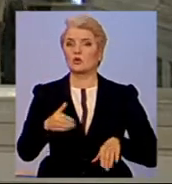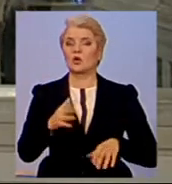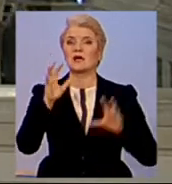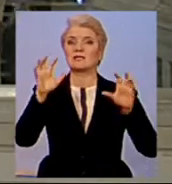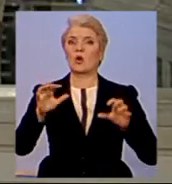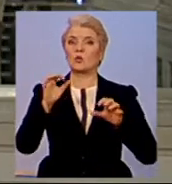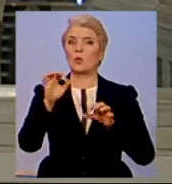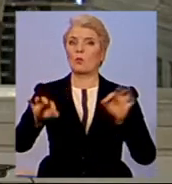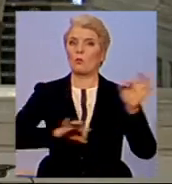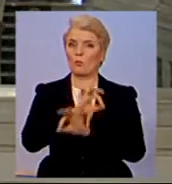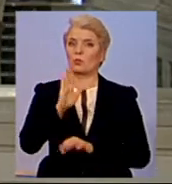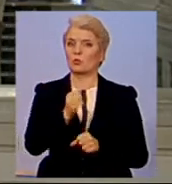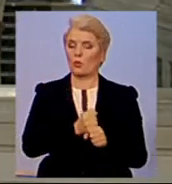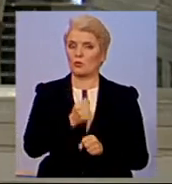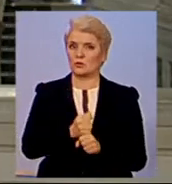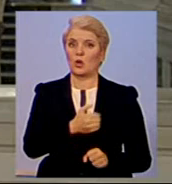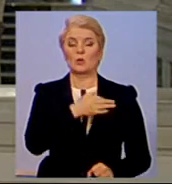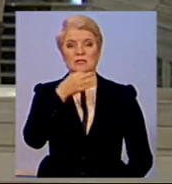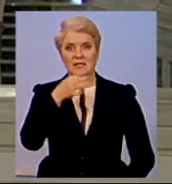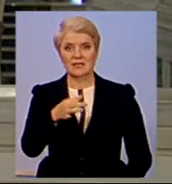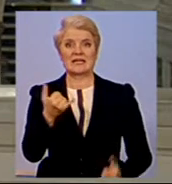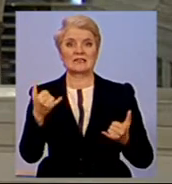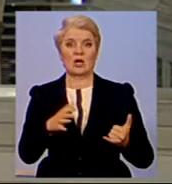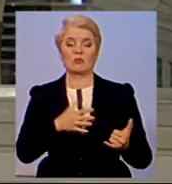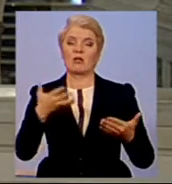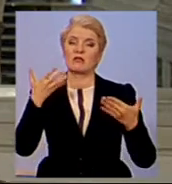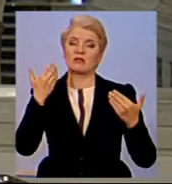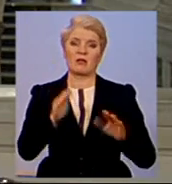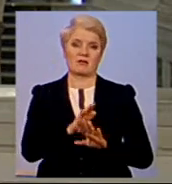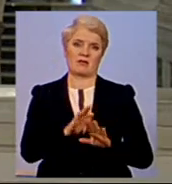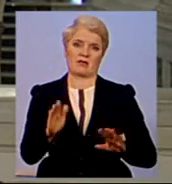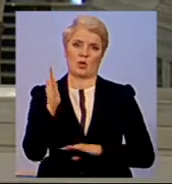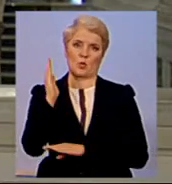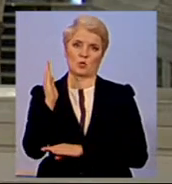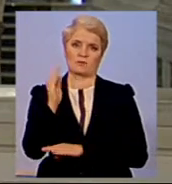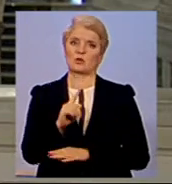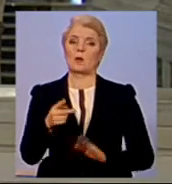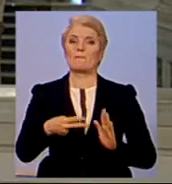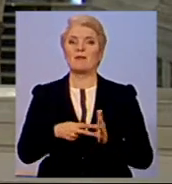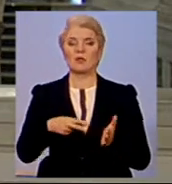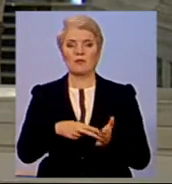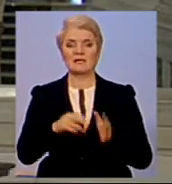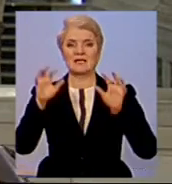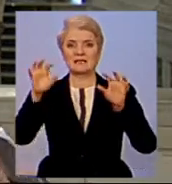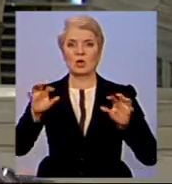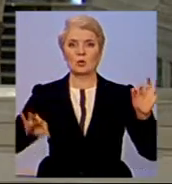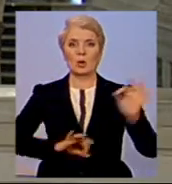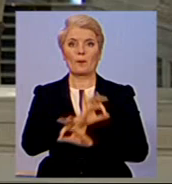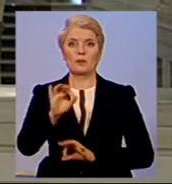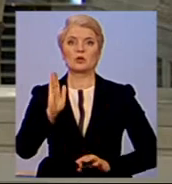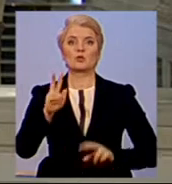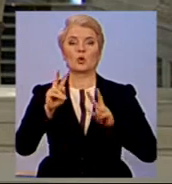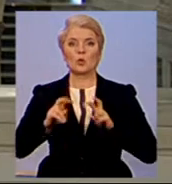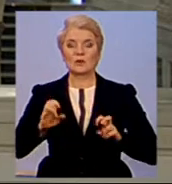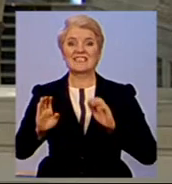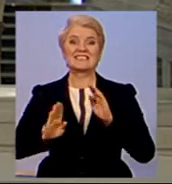законопроект буде доопрацьовано. Хочу сказати, що було сьогодні нелегке голосування, в тому сенсі, що планувалося, що законопроекти будуть